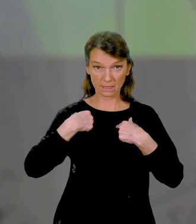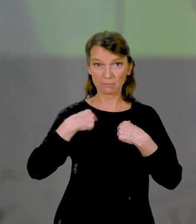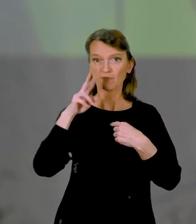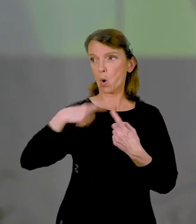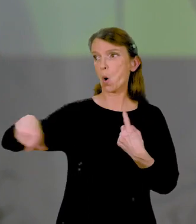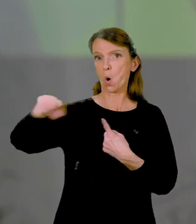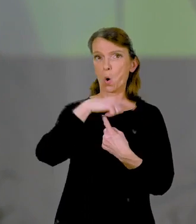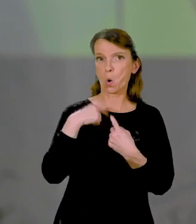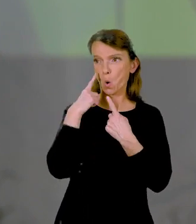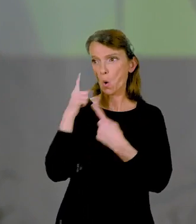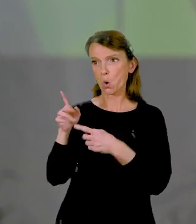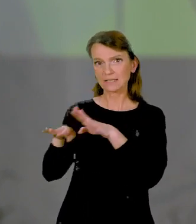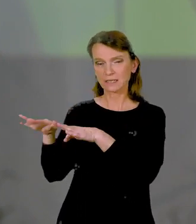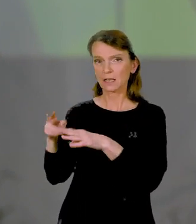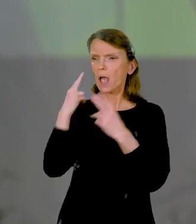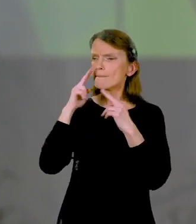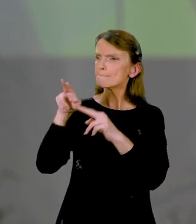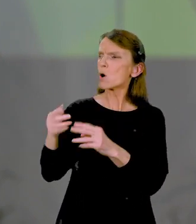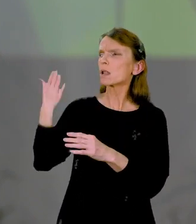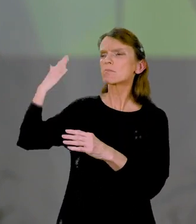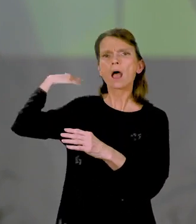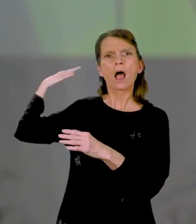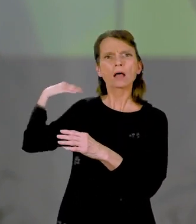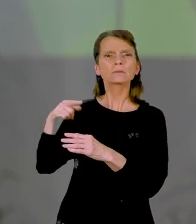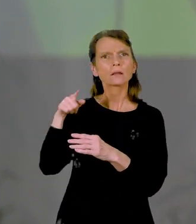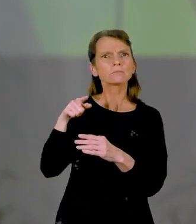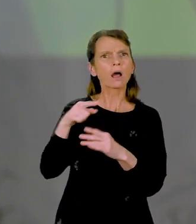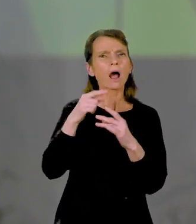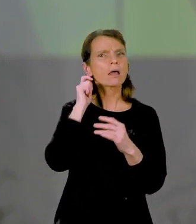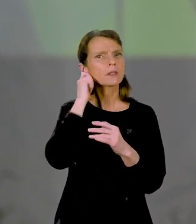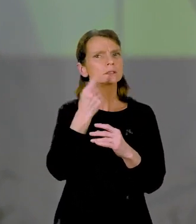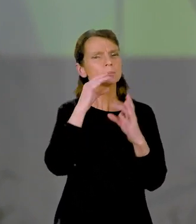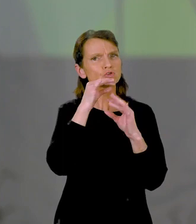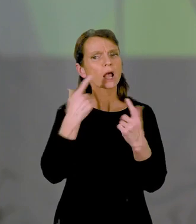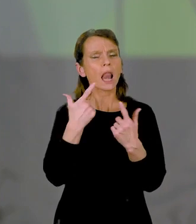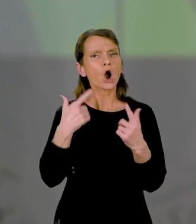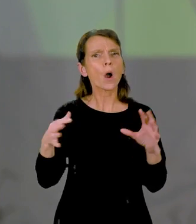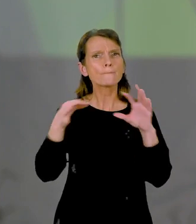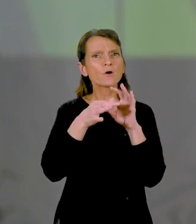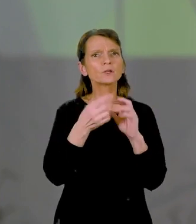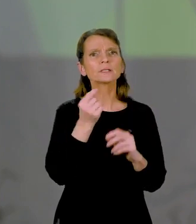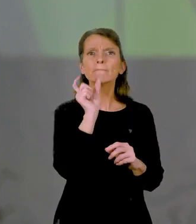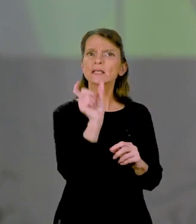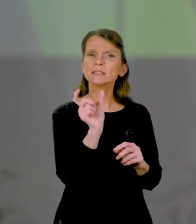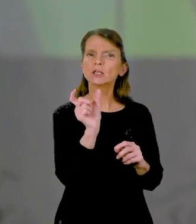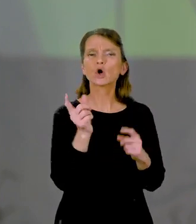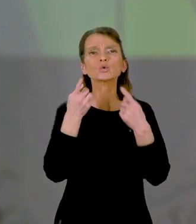se ozrem na prehojeno pot Deklice s piščalko, jo lahko povežem z besedo drugačnost.